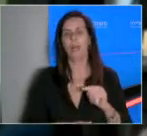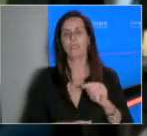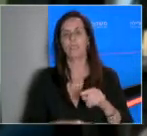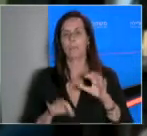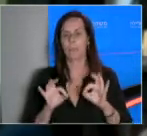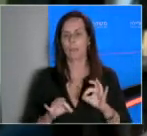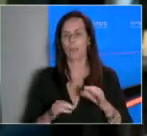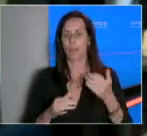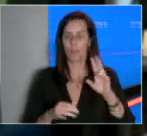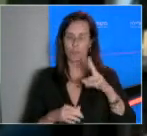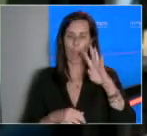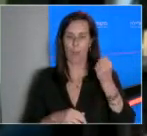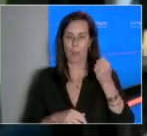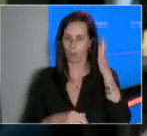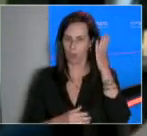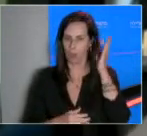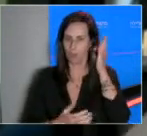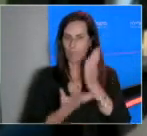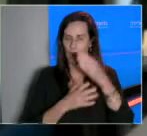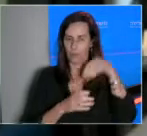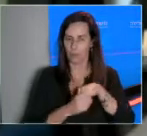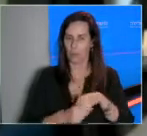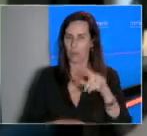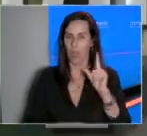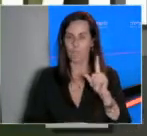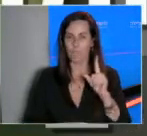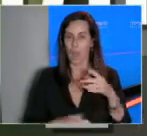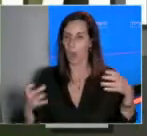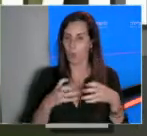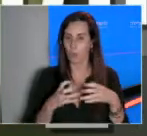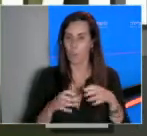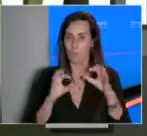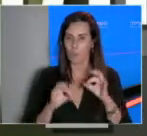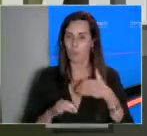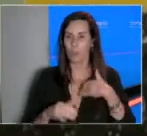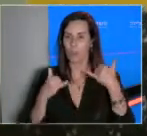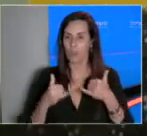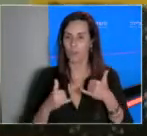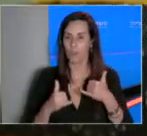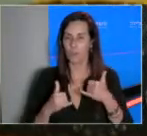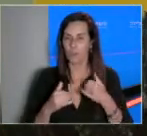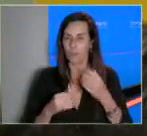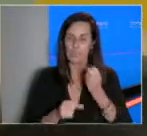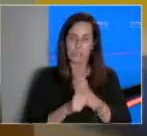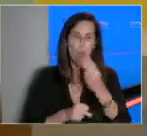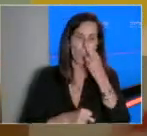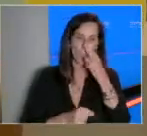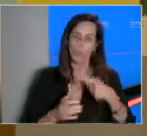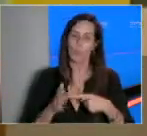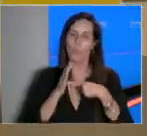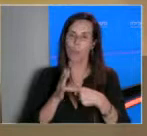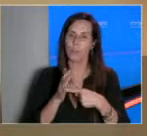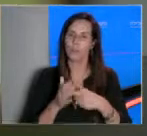אז הוא באמת היום מונה כ-40 נשים, אבל הקואופרטיב הזה, בעצם אנחנו עכשיו בנינו איזשהו פיילוט, איזשהו